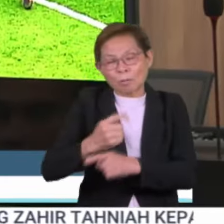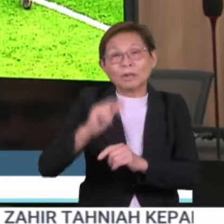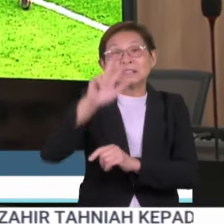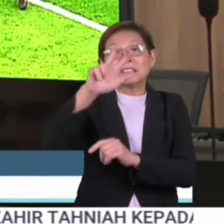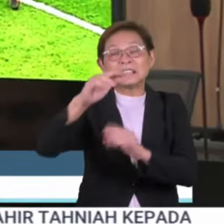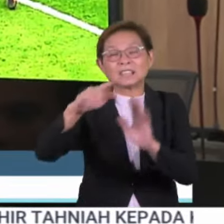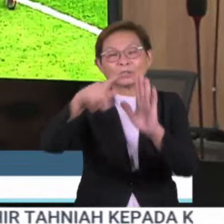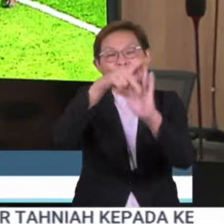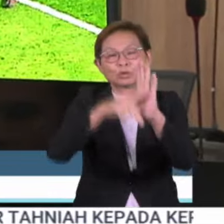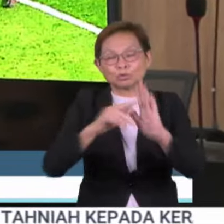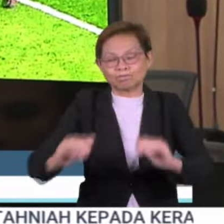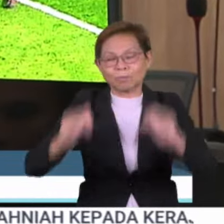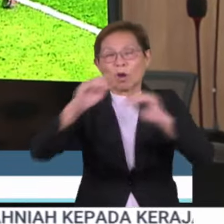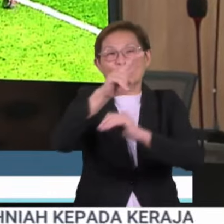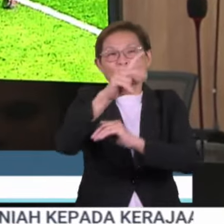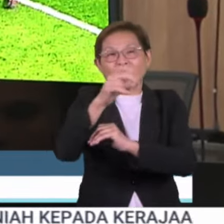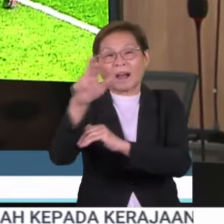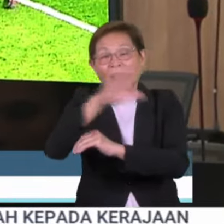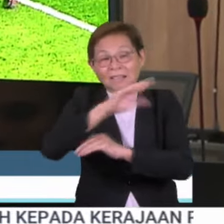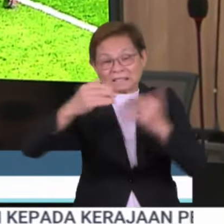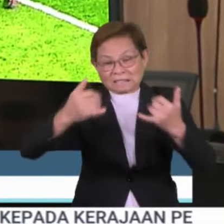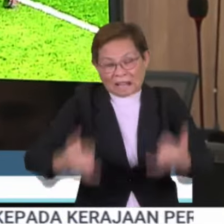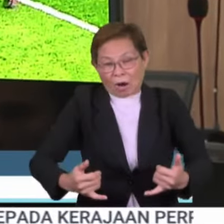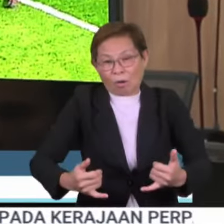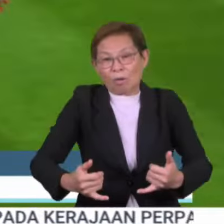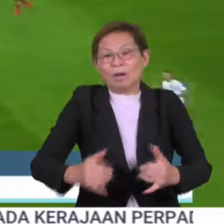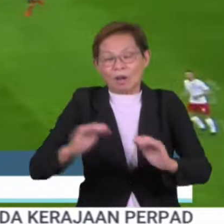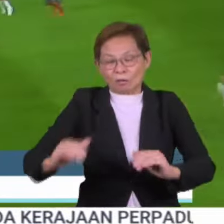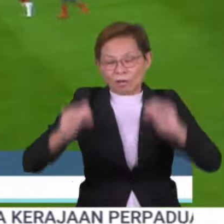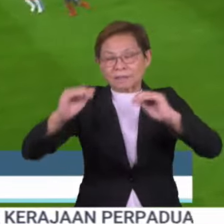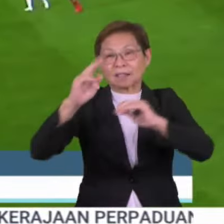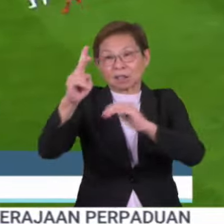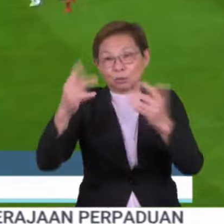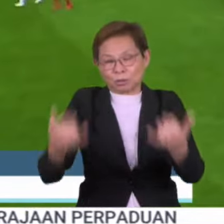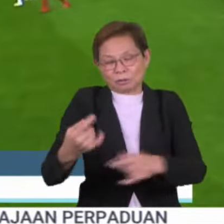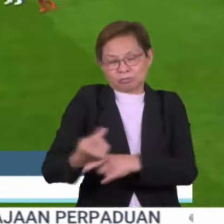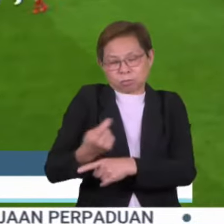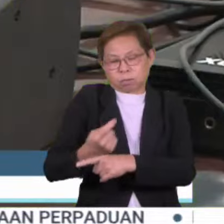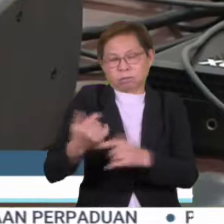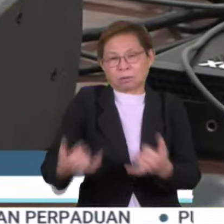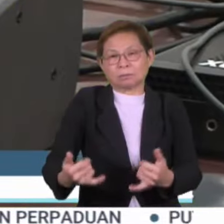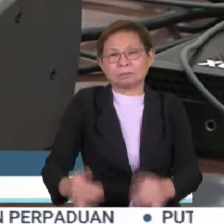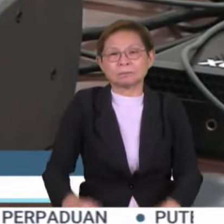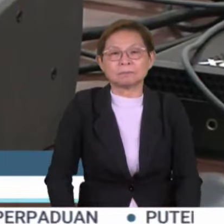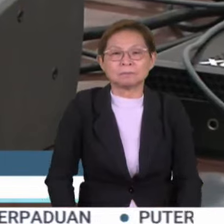fasa kursus var dan ketika ini sedang berada dalam fase kedua